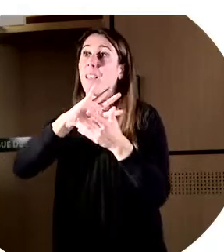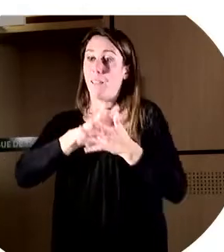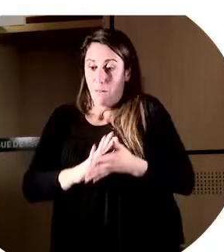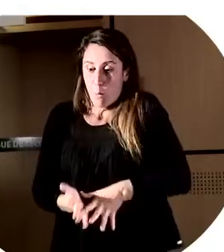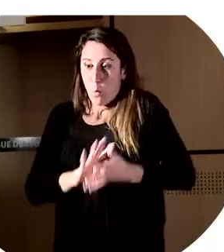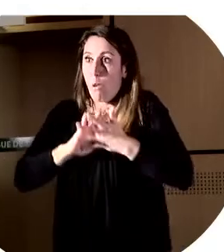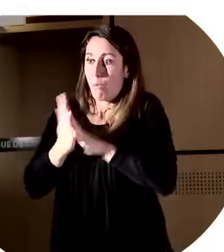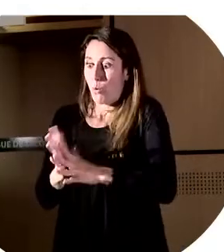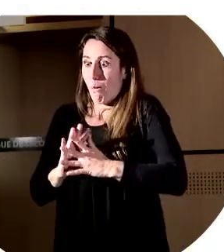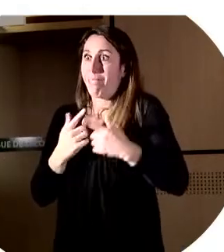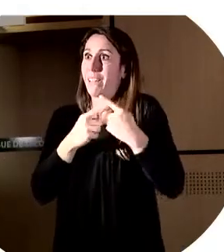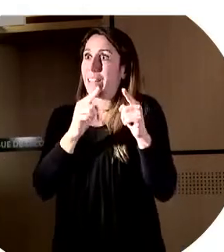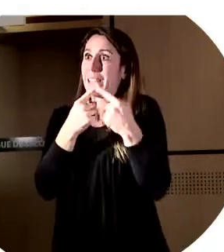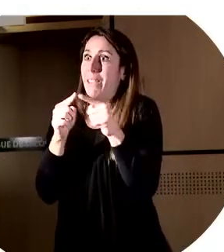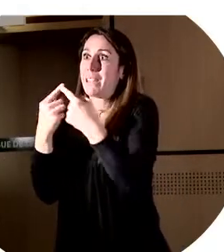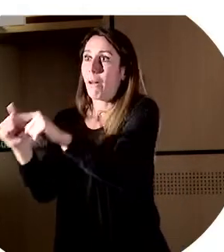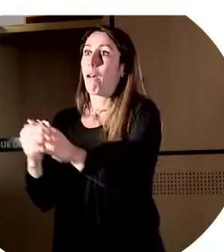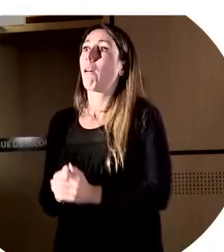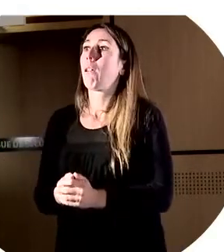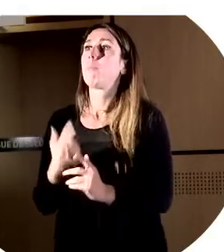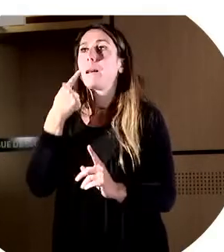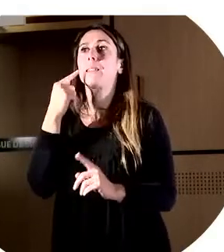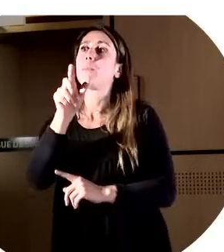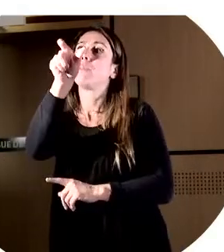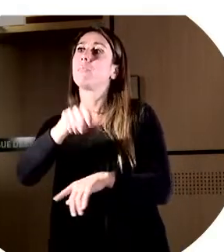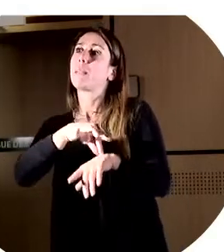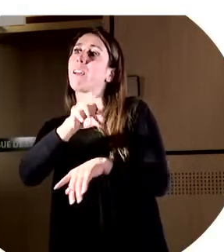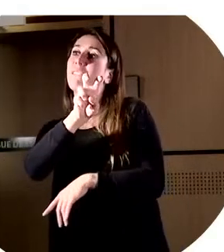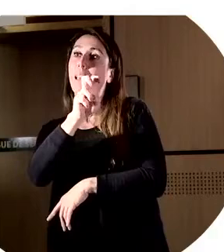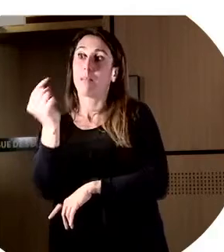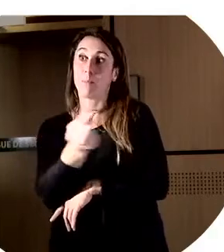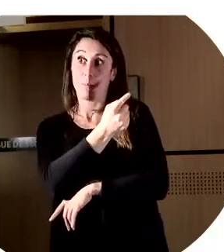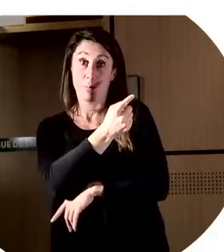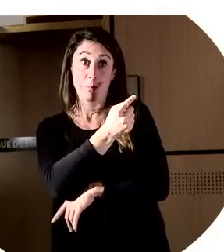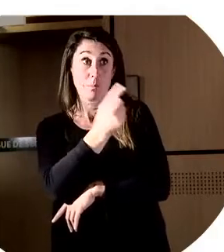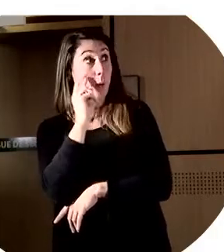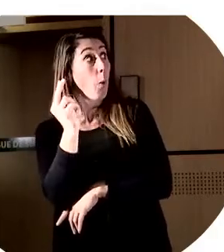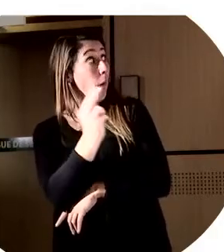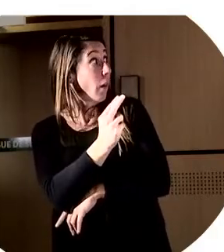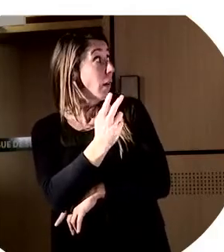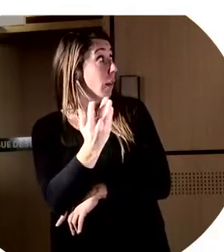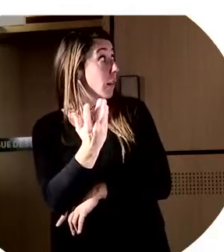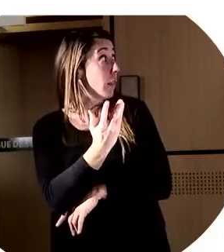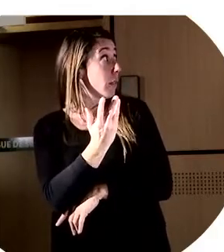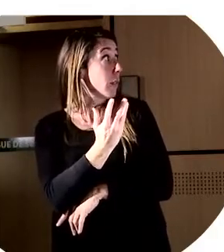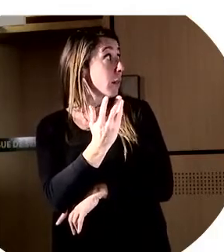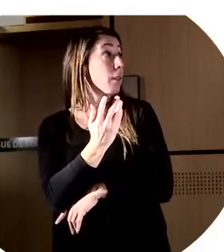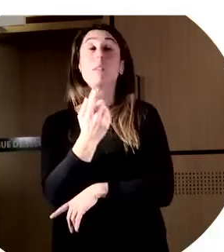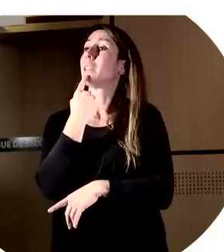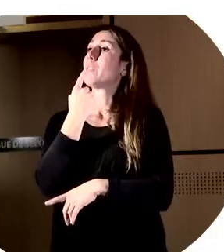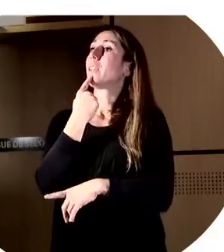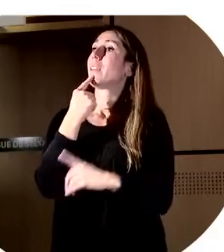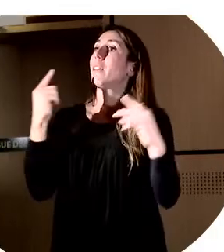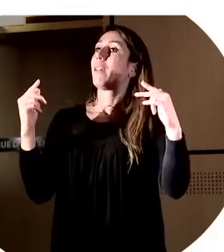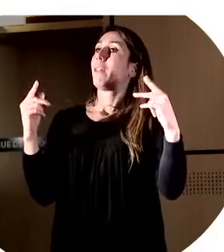Et si vous vous focalisez sur le patient qui est en vert ici, vous voyez non seulement que ce patient a une